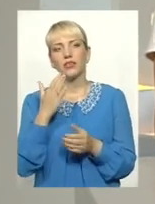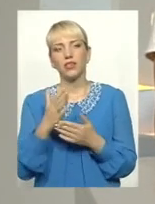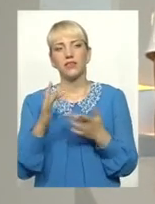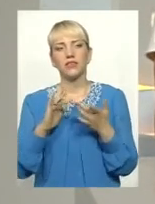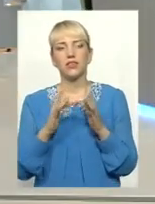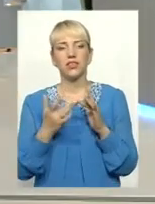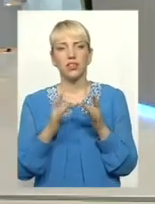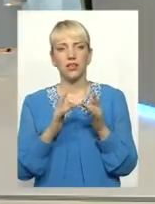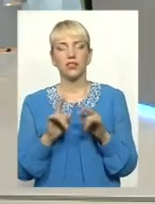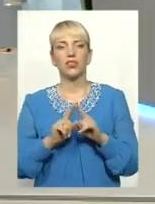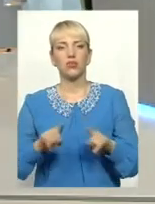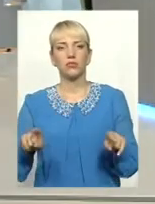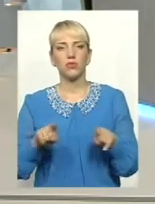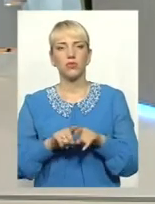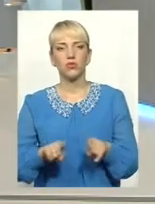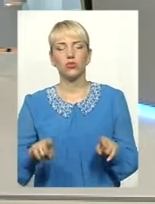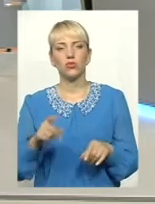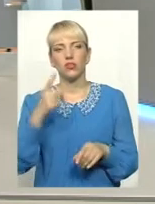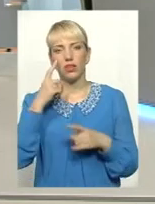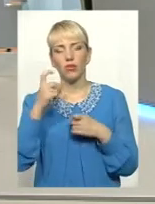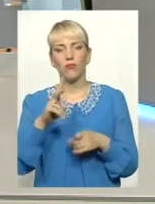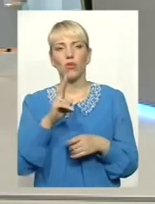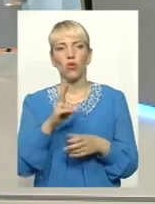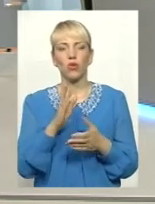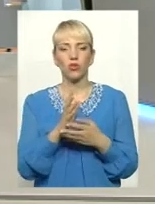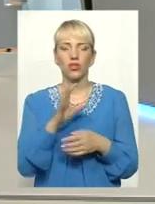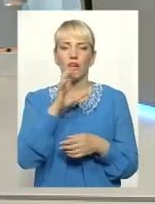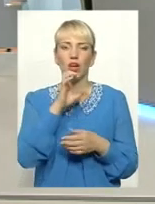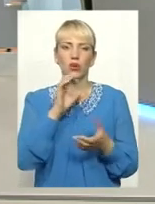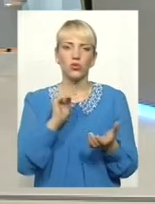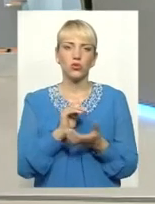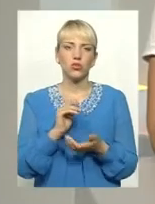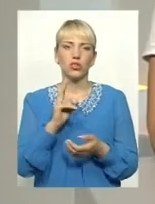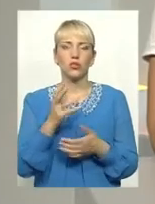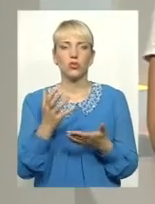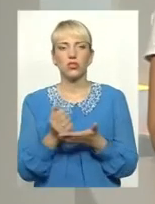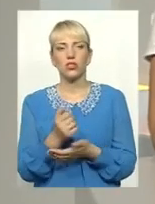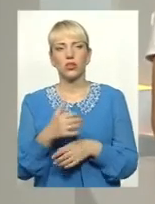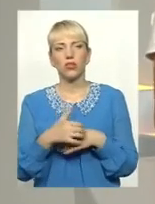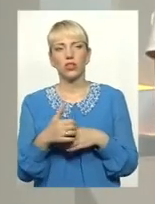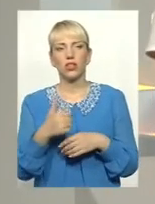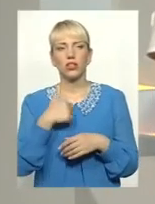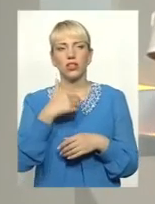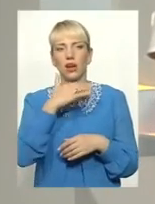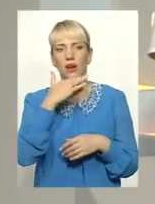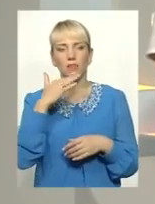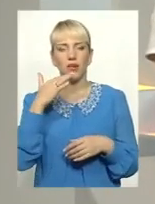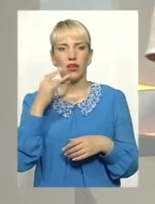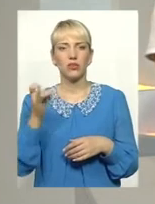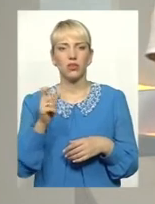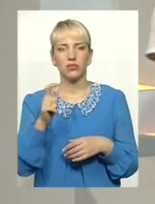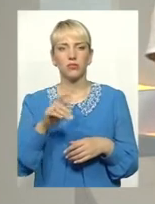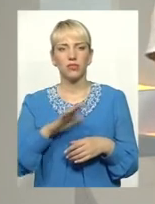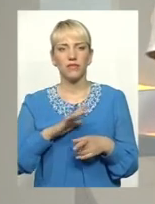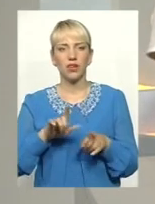інтернеті, так розповсюджують інформацію, в кого цуцики, хто знайшов котенят. Я сама не один раз була в